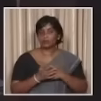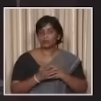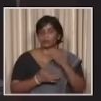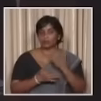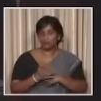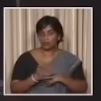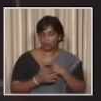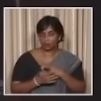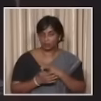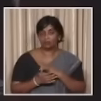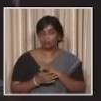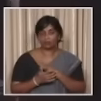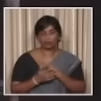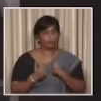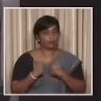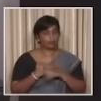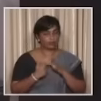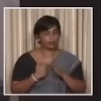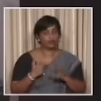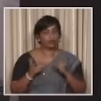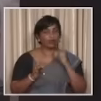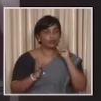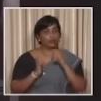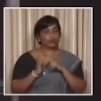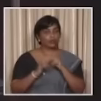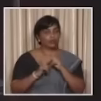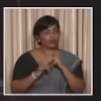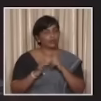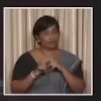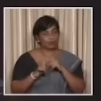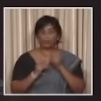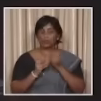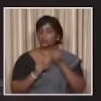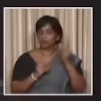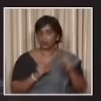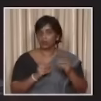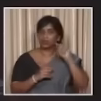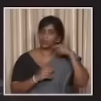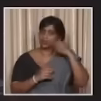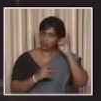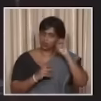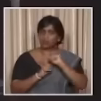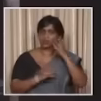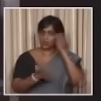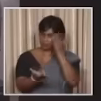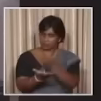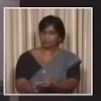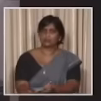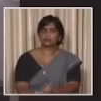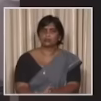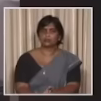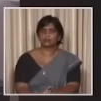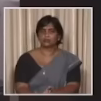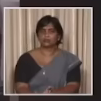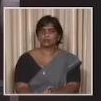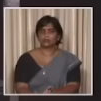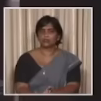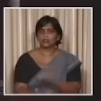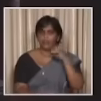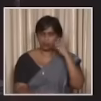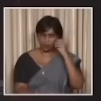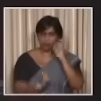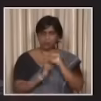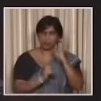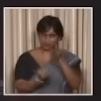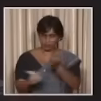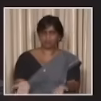වාර්තාවක් හදලා තිනවයි කියලා ඒක කෝප් එකට දීලා තිනවයි කියලා ඒක හෙට උදේට මේ සභාගත කරන්න හෙට උදේට